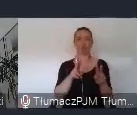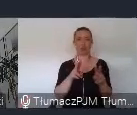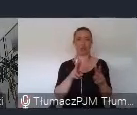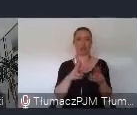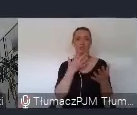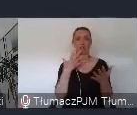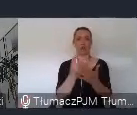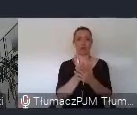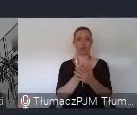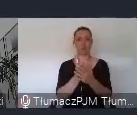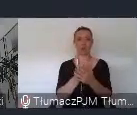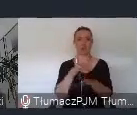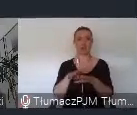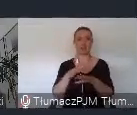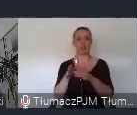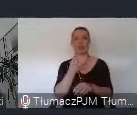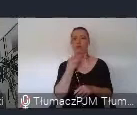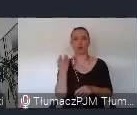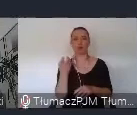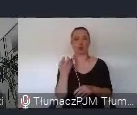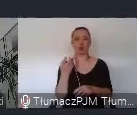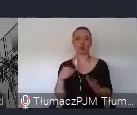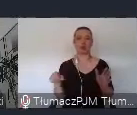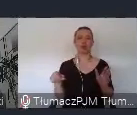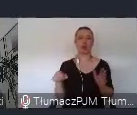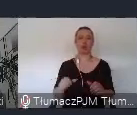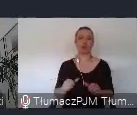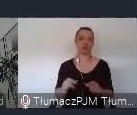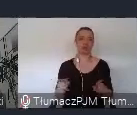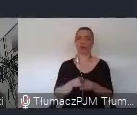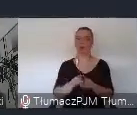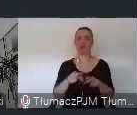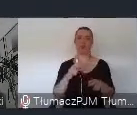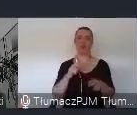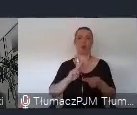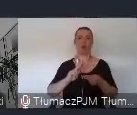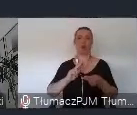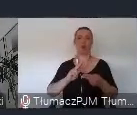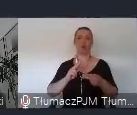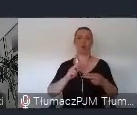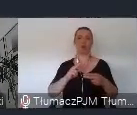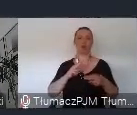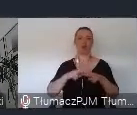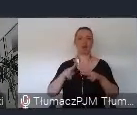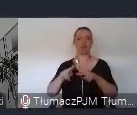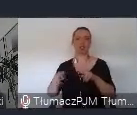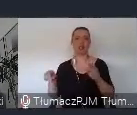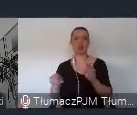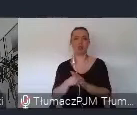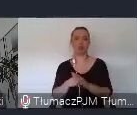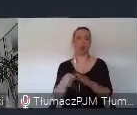wykorzystania systemów ciepłowniczych jako narzędzia do rozwoju infrastruktury, jest efektywny system ciepłowniczy. O tym powiem za